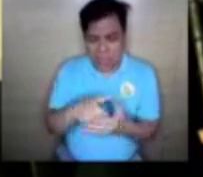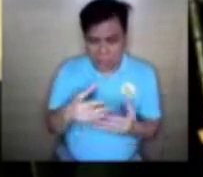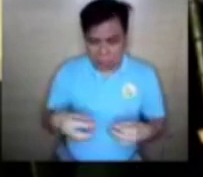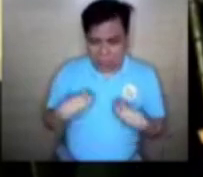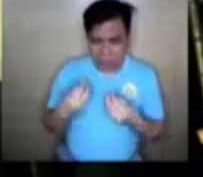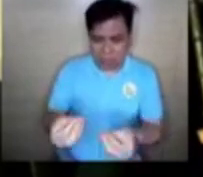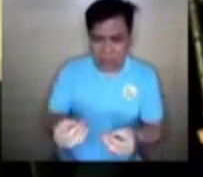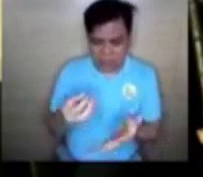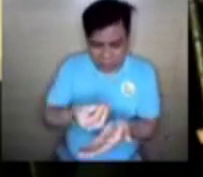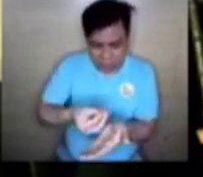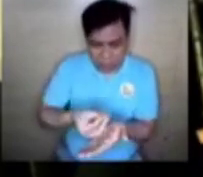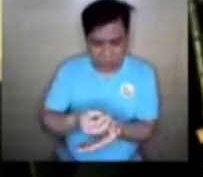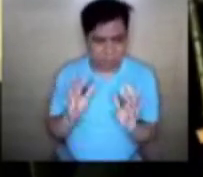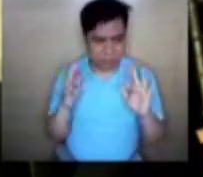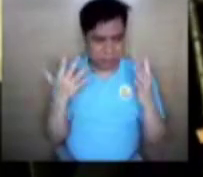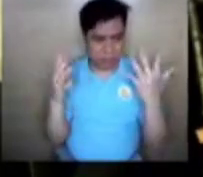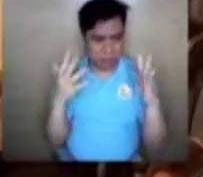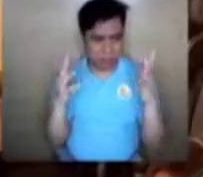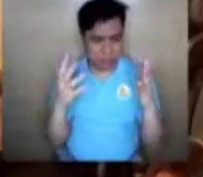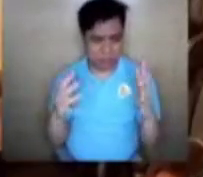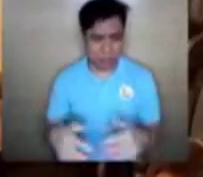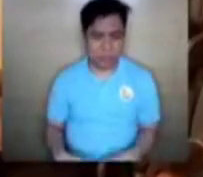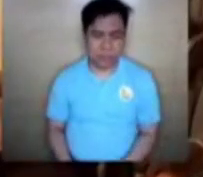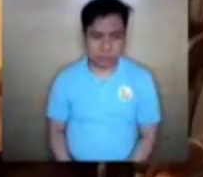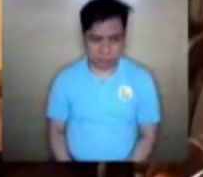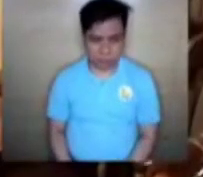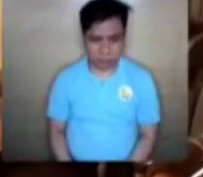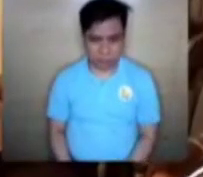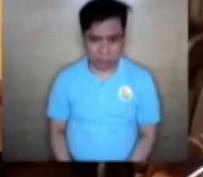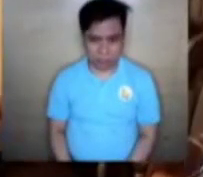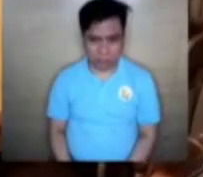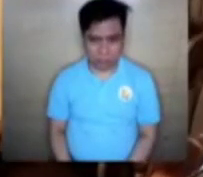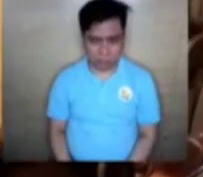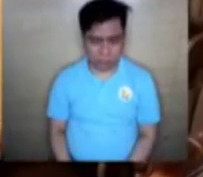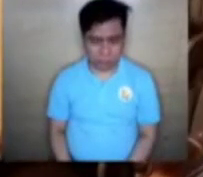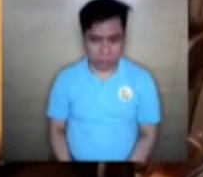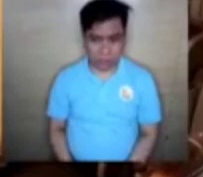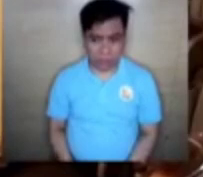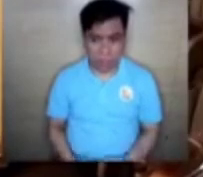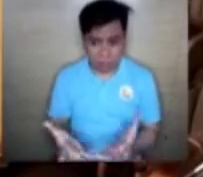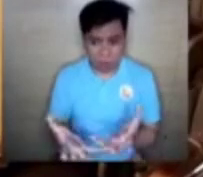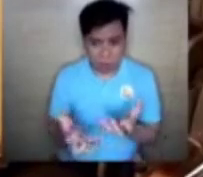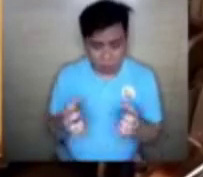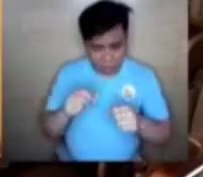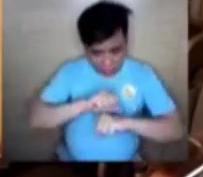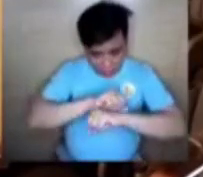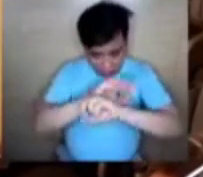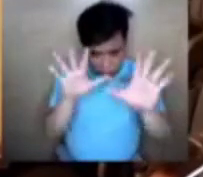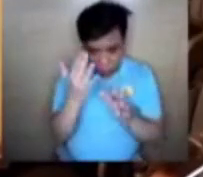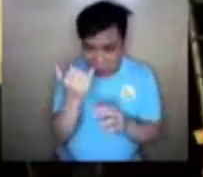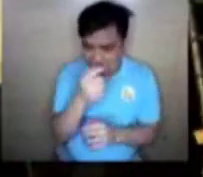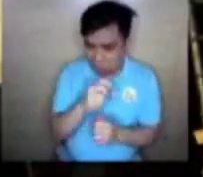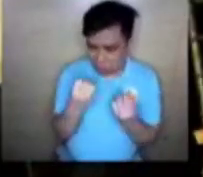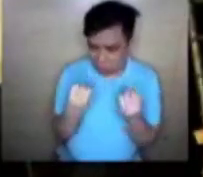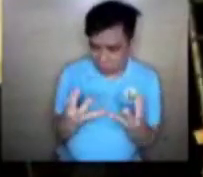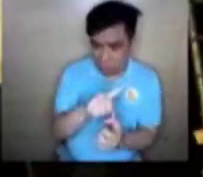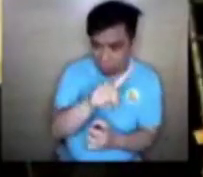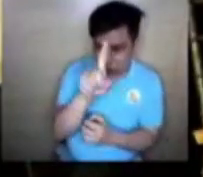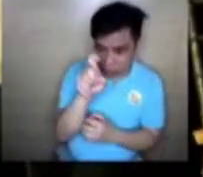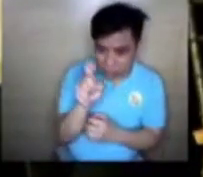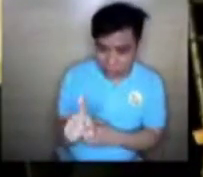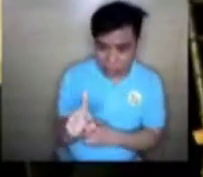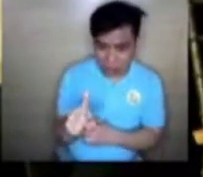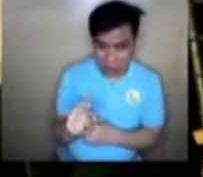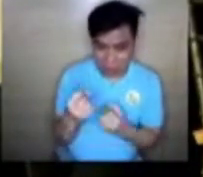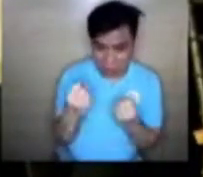Ililinaw ko lang din po dahil marami pong nagtatanong, ililinaw ko po